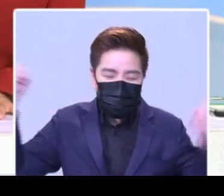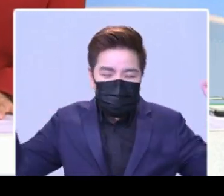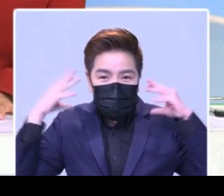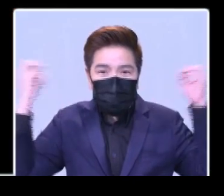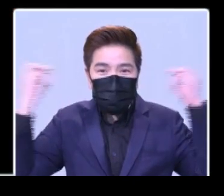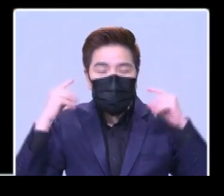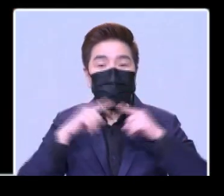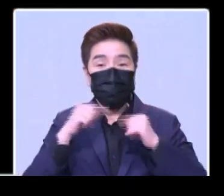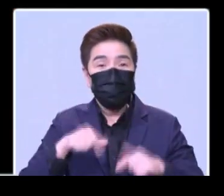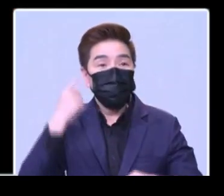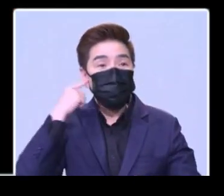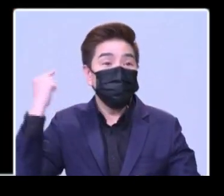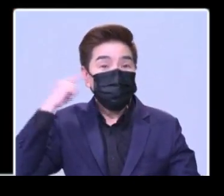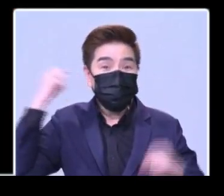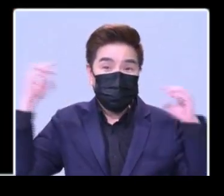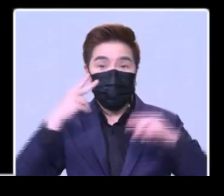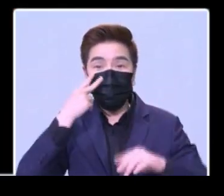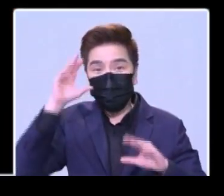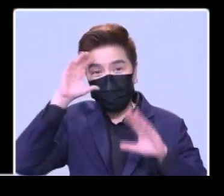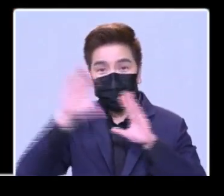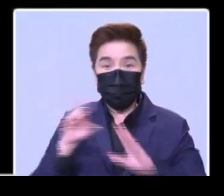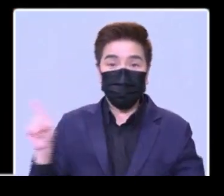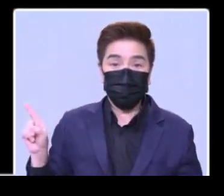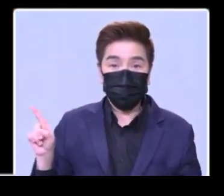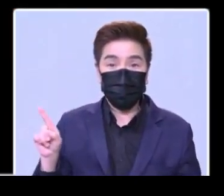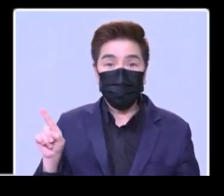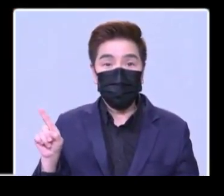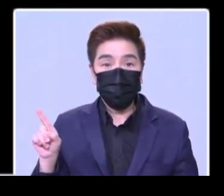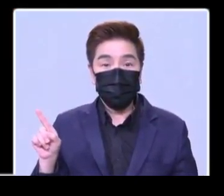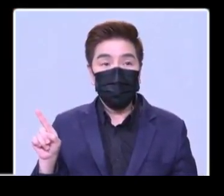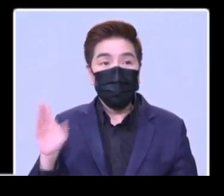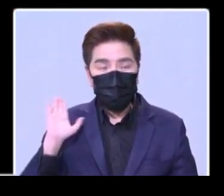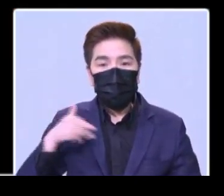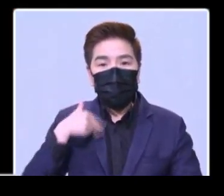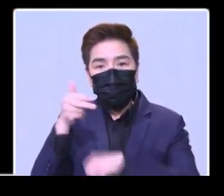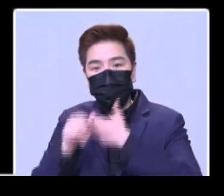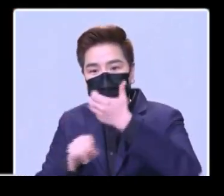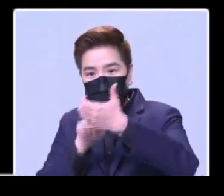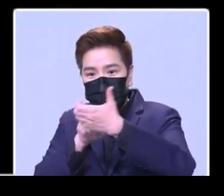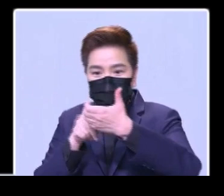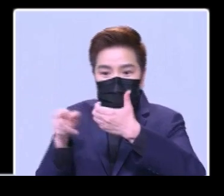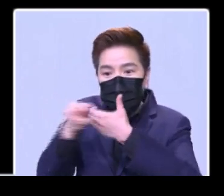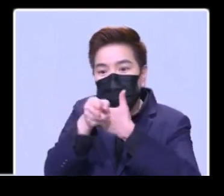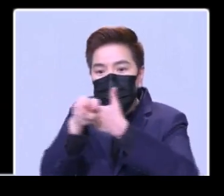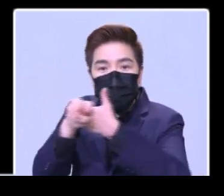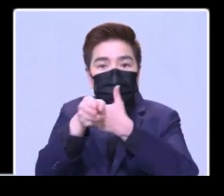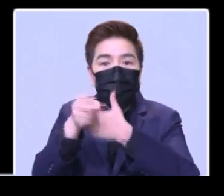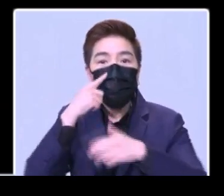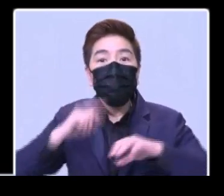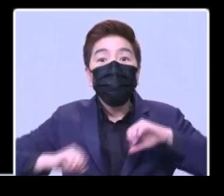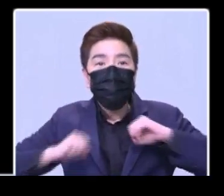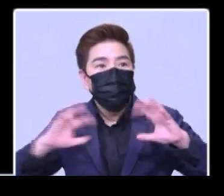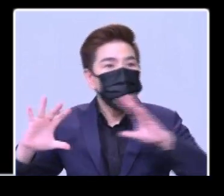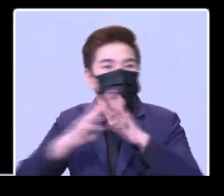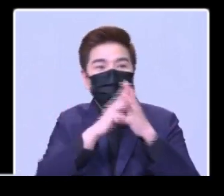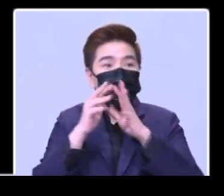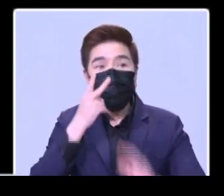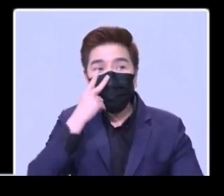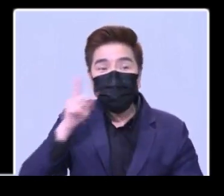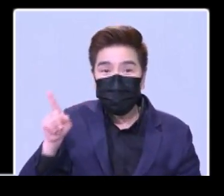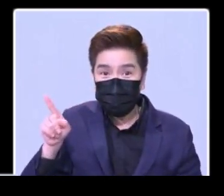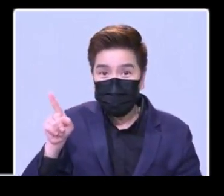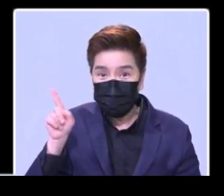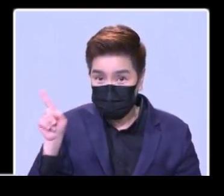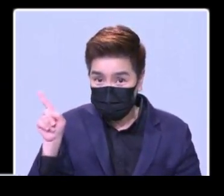ะคุณผู้ชมดูภาพนี่เพราะว่ามีคนที่เขาถ่ายเอาไว้เขาไปร่วมงานเห็นไหมฮะวัยรุ่นที่เห็นอันนี้เป็น